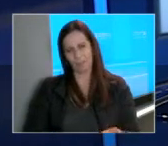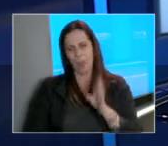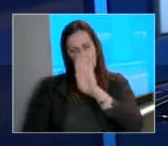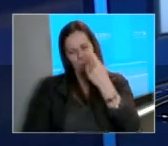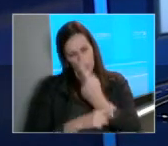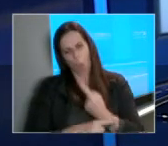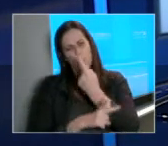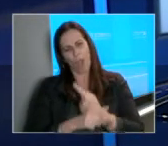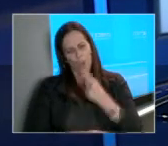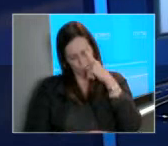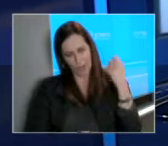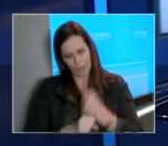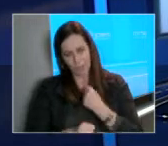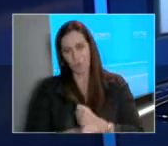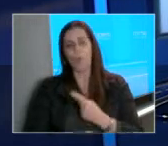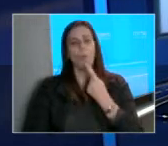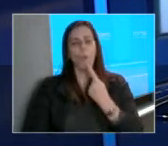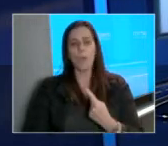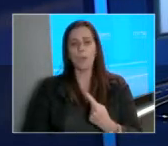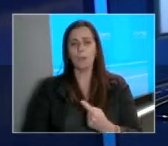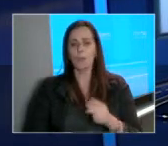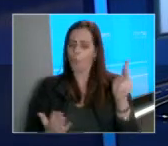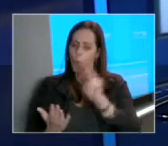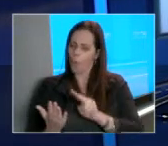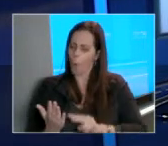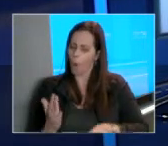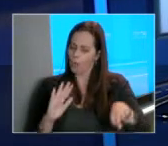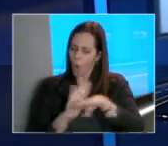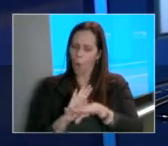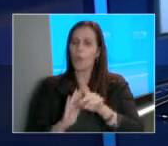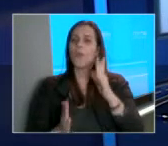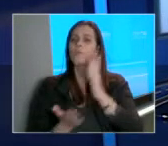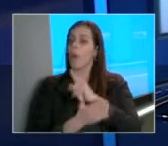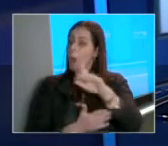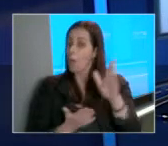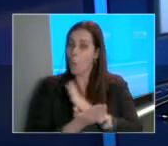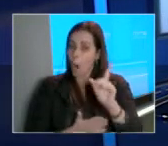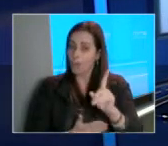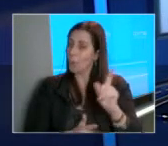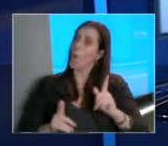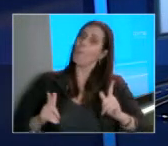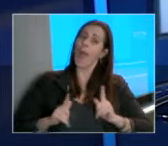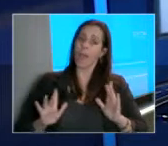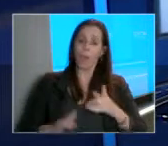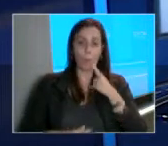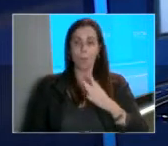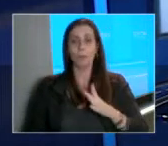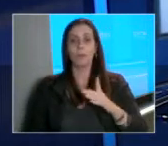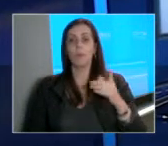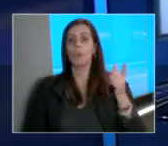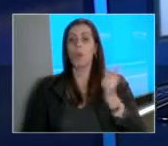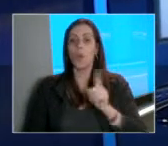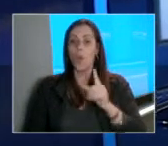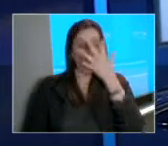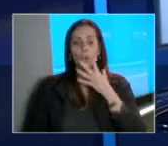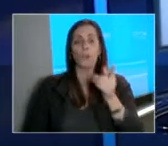לא, פרייר הוא לא. הוא יודע את העבודה, הוא הולך ועומד, הוא קורא את החוק, כמו שצופיה אמרה, הוא כבר בא מוכן מהבית, הוא לא מחכה למישהו. הוא אומר, לא